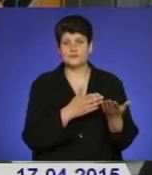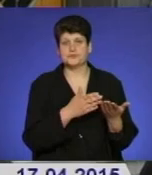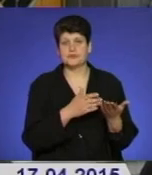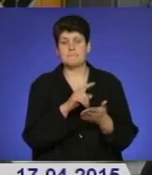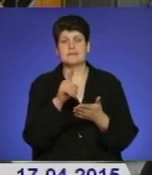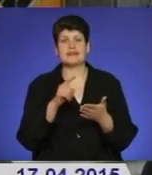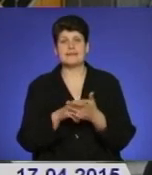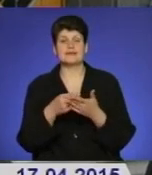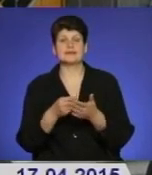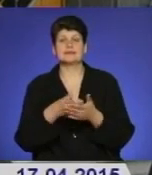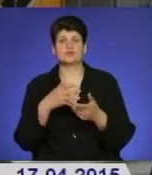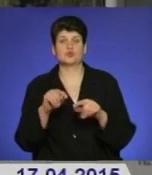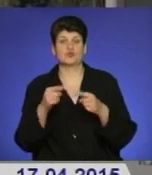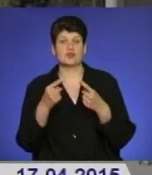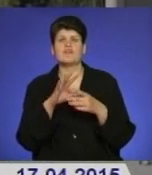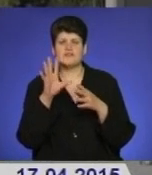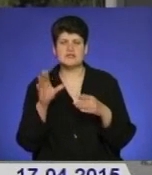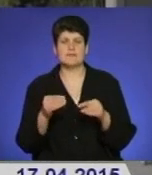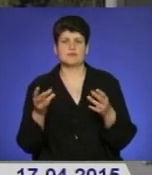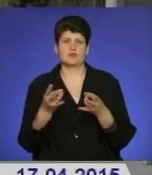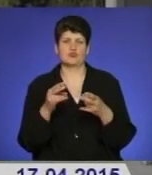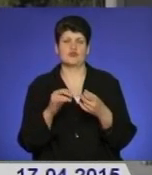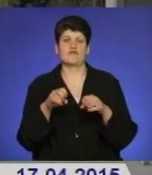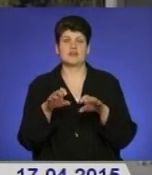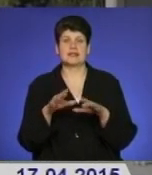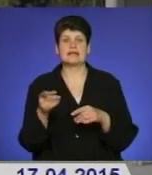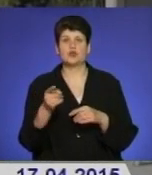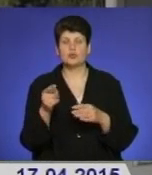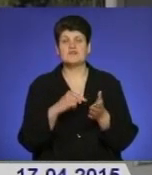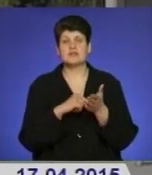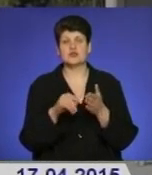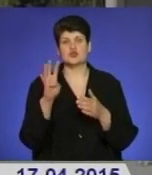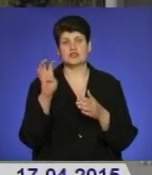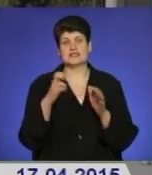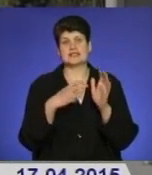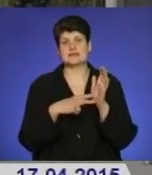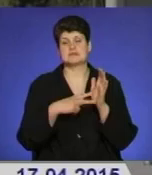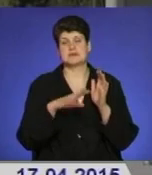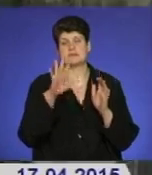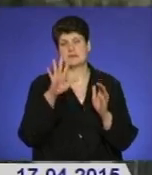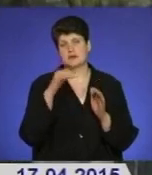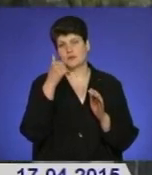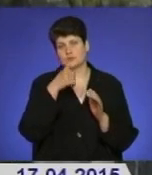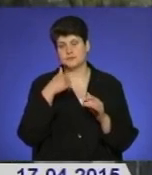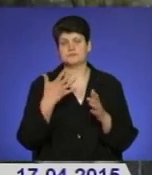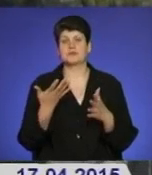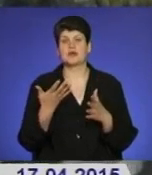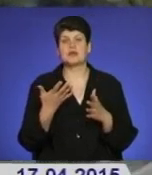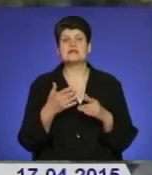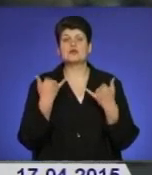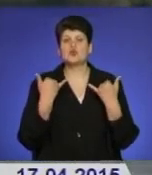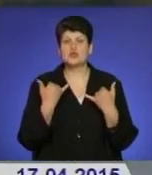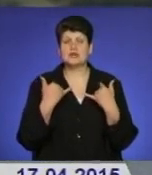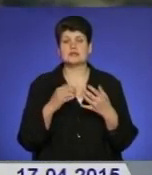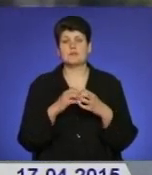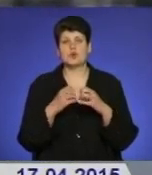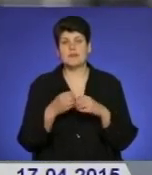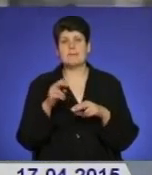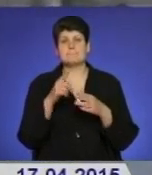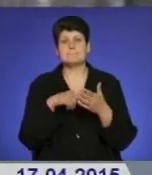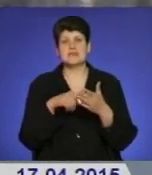тарифового утворення. Все це потребує вирішення. Тернопіль цими днями відзначив 475-річний ювілей. Серед його сучасних проблем –